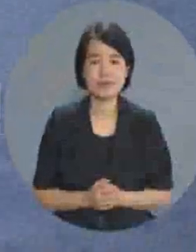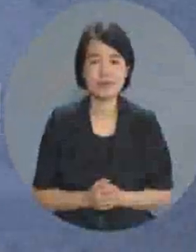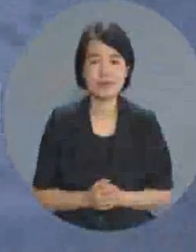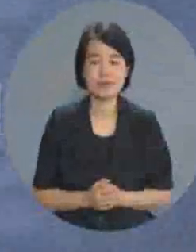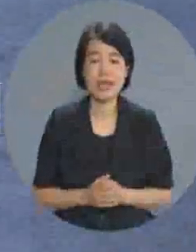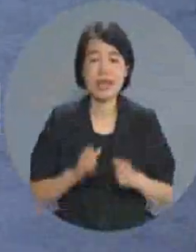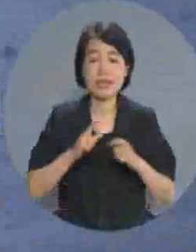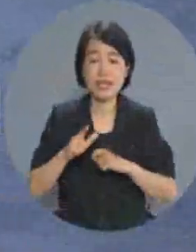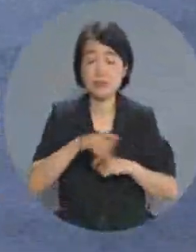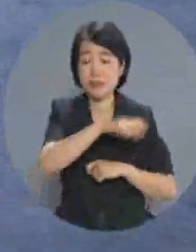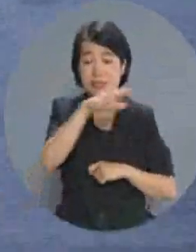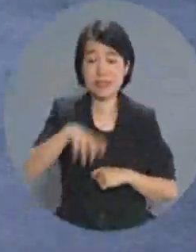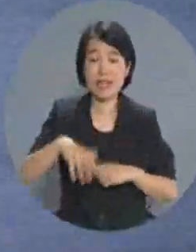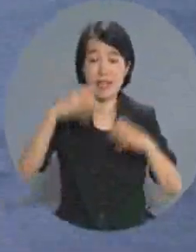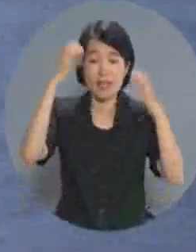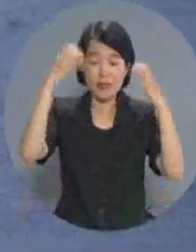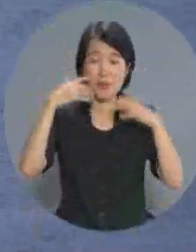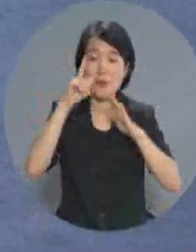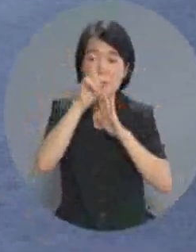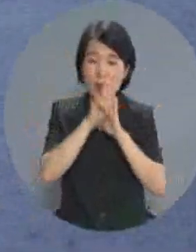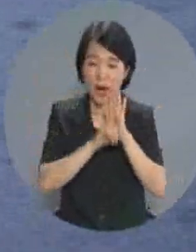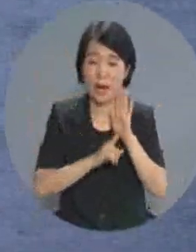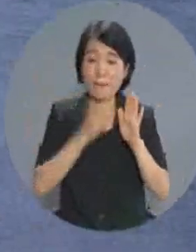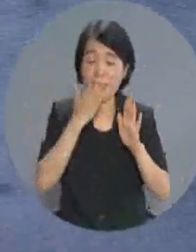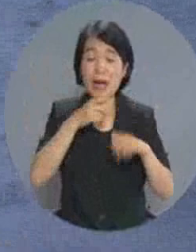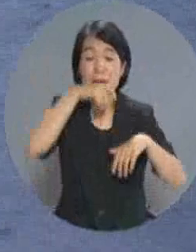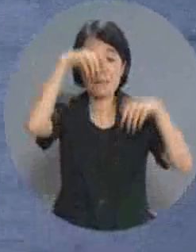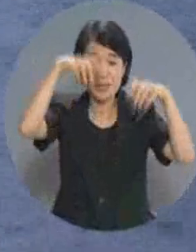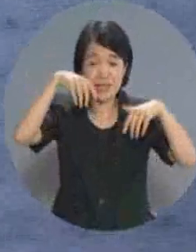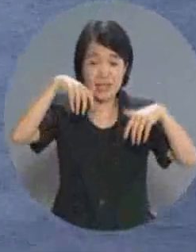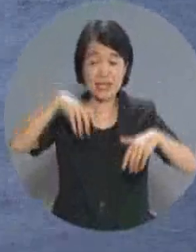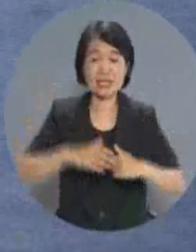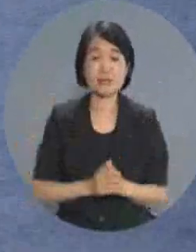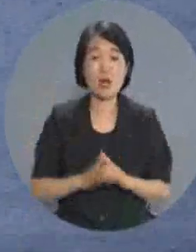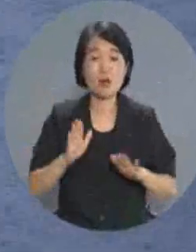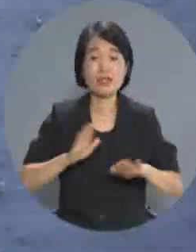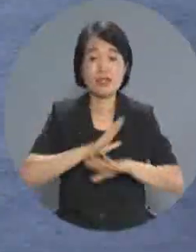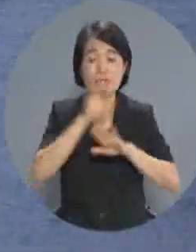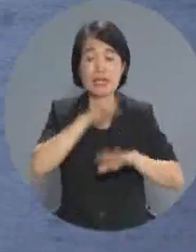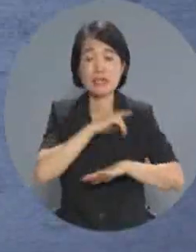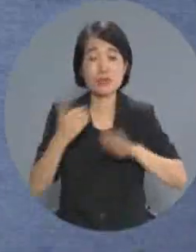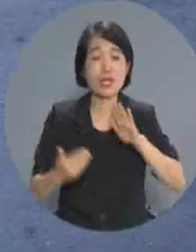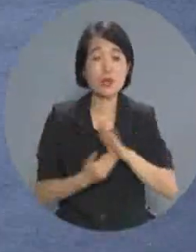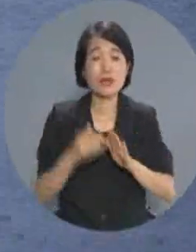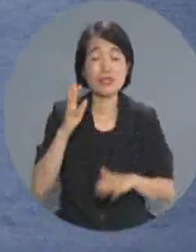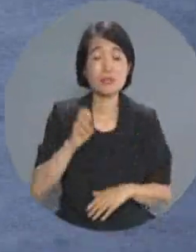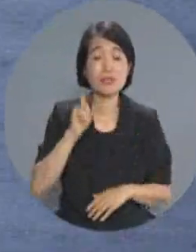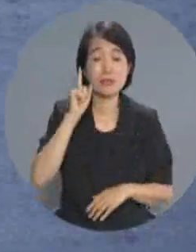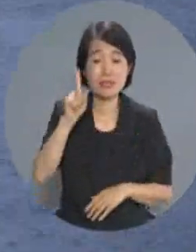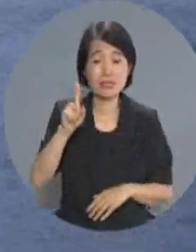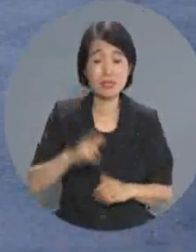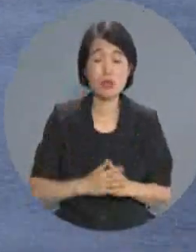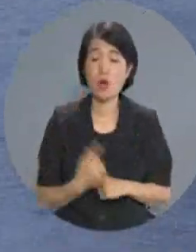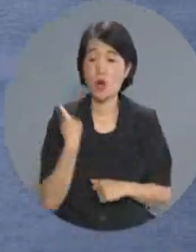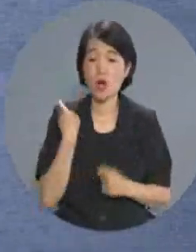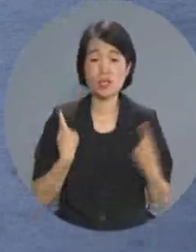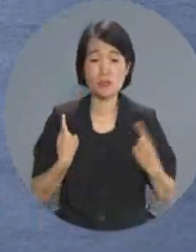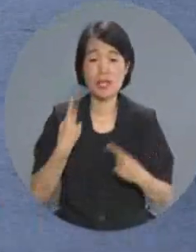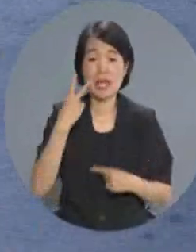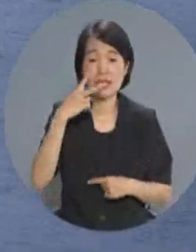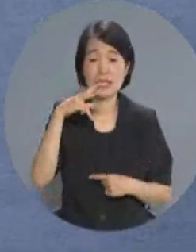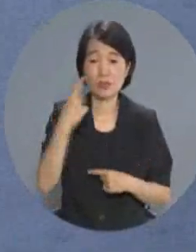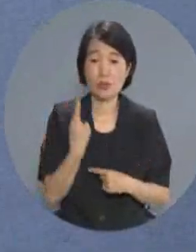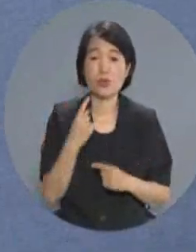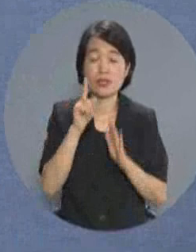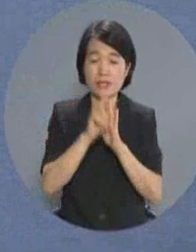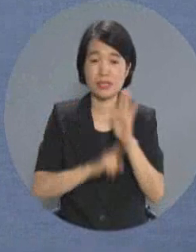대부분 지역의 무더위를 다소나마 식혀줄 비가 내렸습니다 오늘 낮 최고 기온은 30도 로 어제보다 이도 낮았습니다